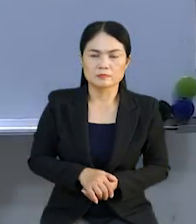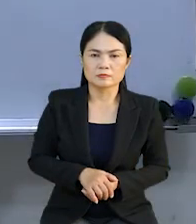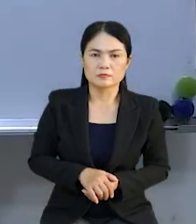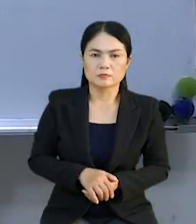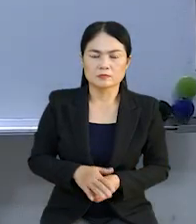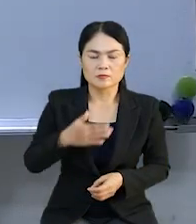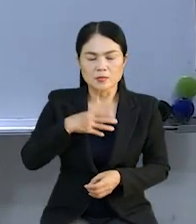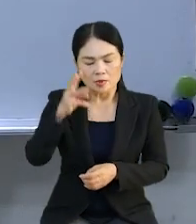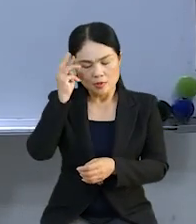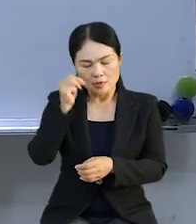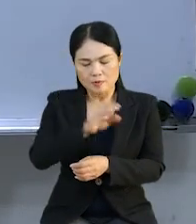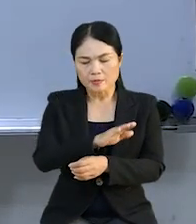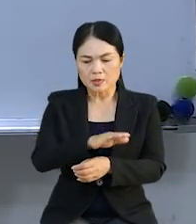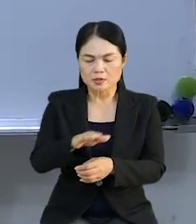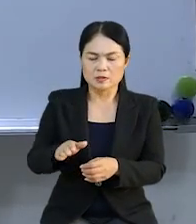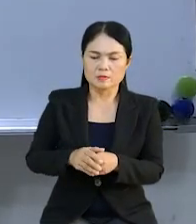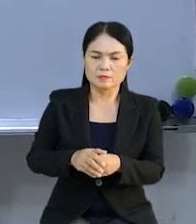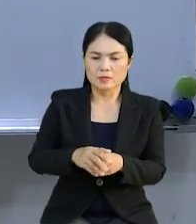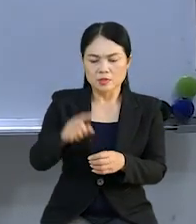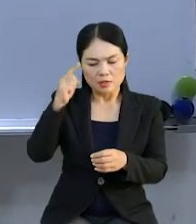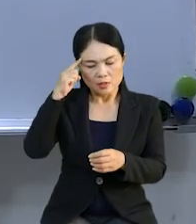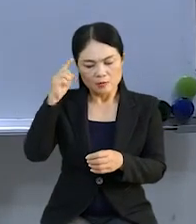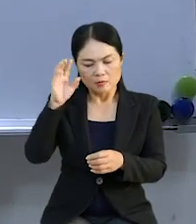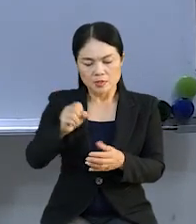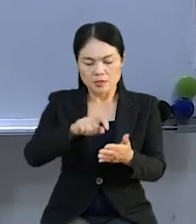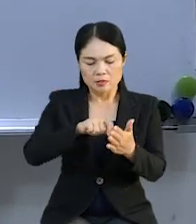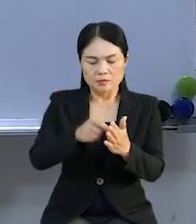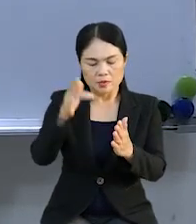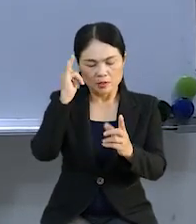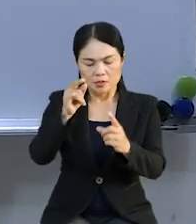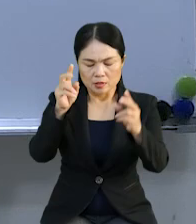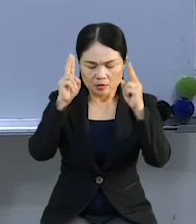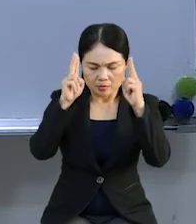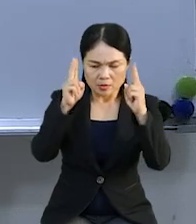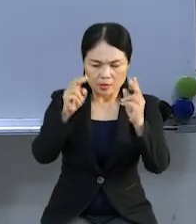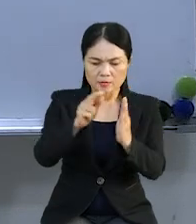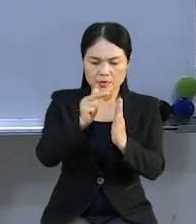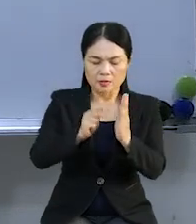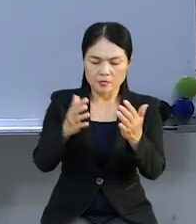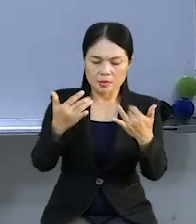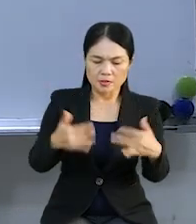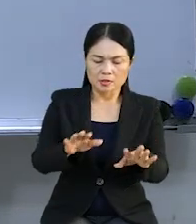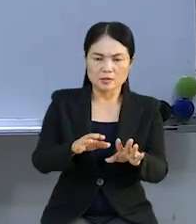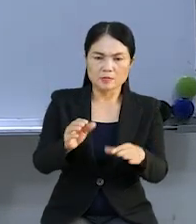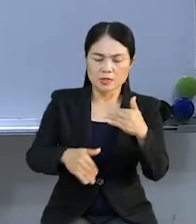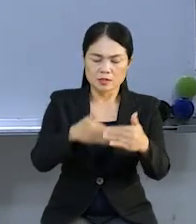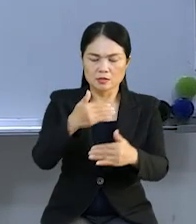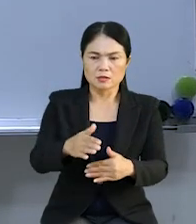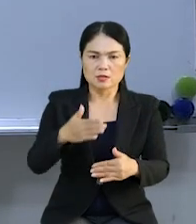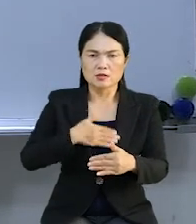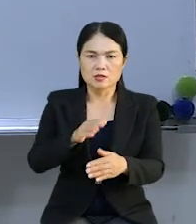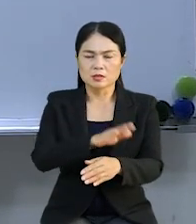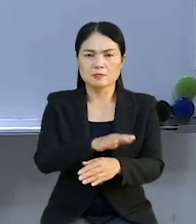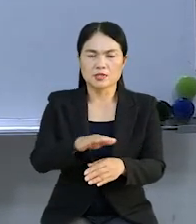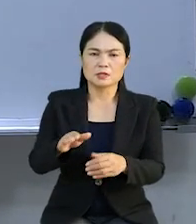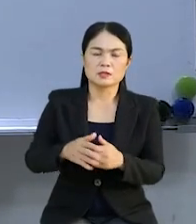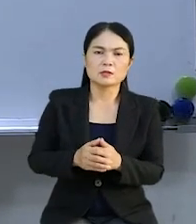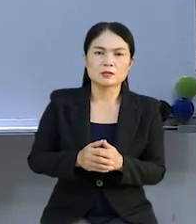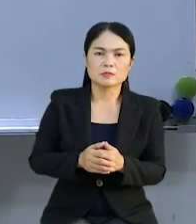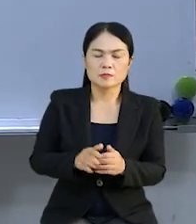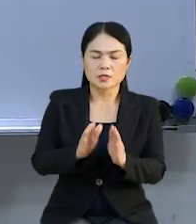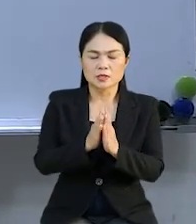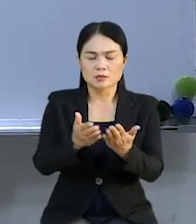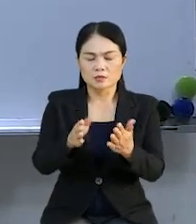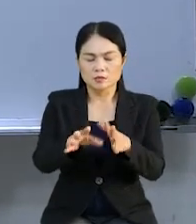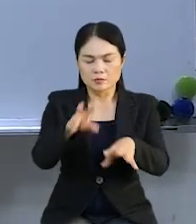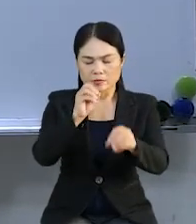บานลูกครูสังคมทากนบานสมานคลำซานังโกบมดอกอับรมในอัตบัตรุ่ยหายจังบรรทัดปีนี้ลูกครูสมัยกนนะจะสะเพ